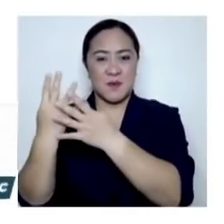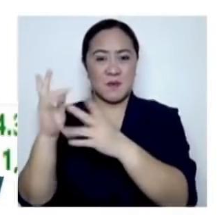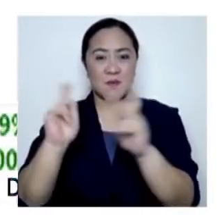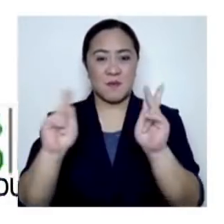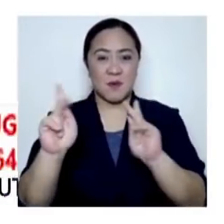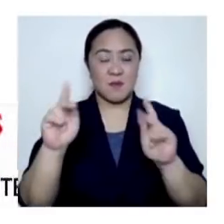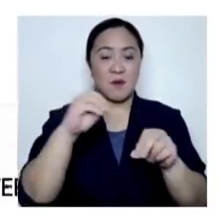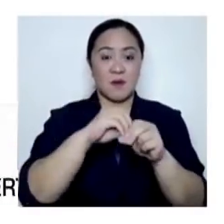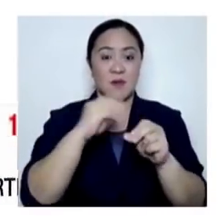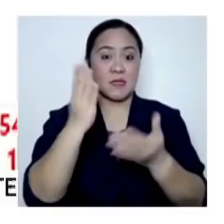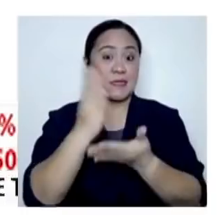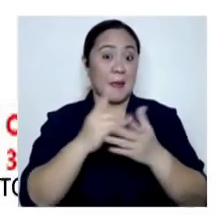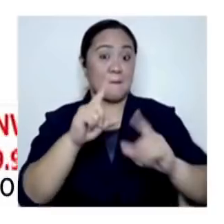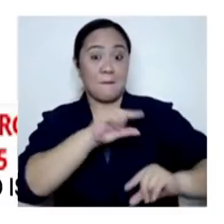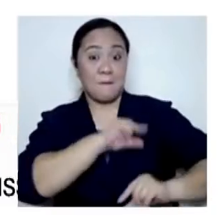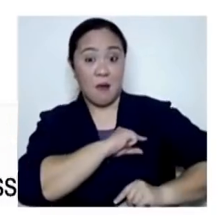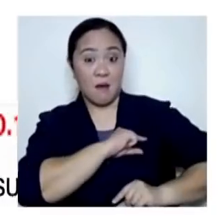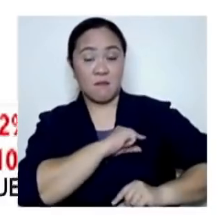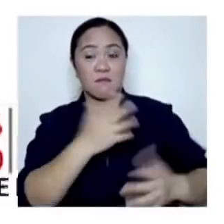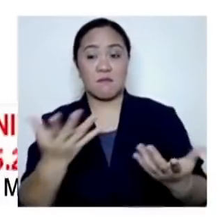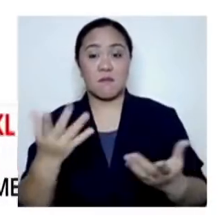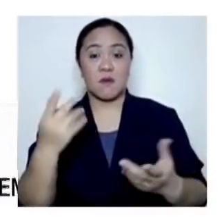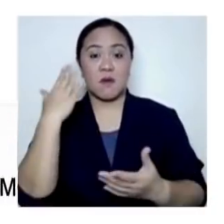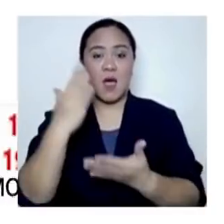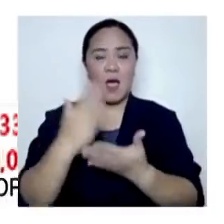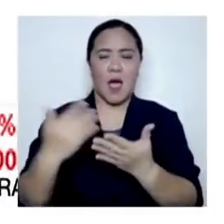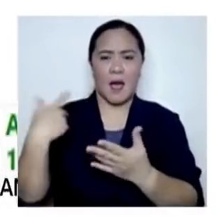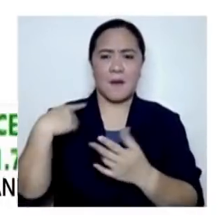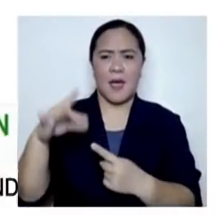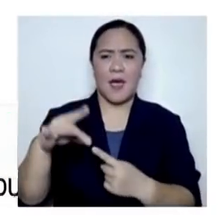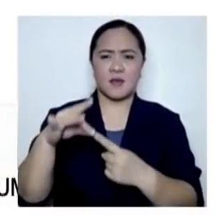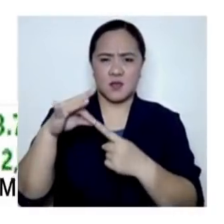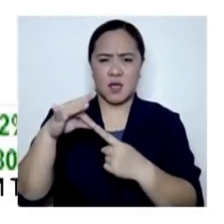And, you know, we had them in executive session. We had